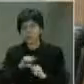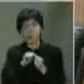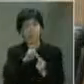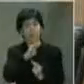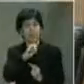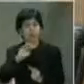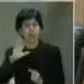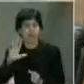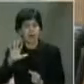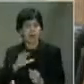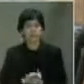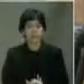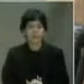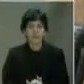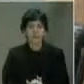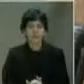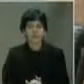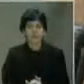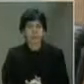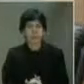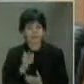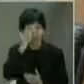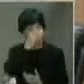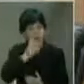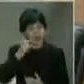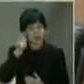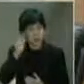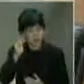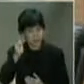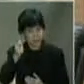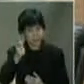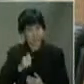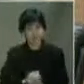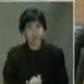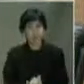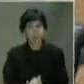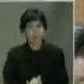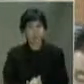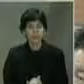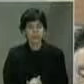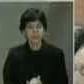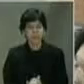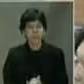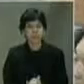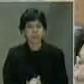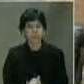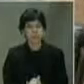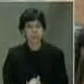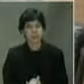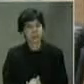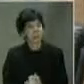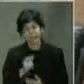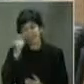5ปรากฏว่านายอภิสิทธิ์เวชชาชีวะสำคัญ